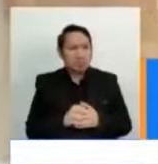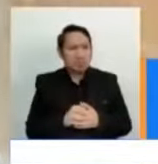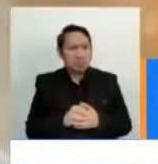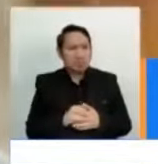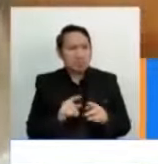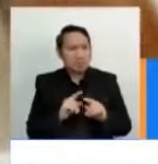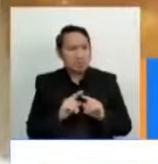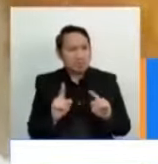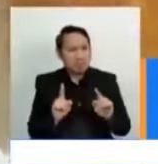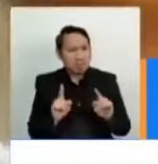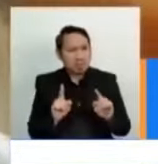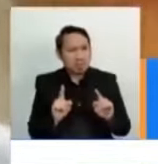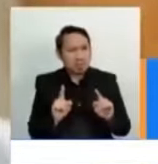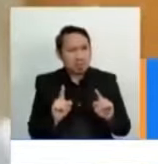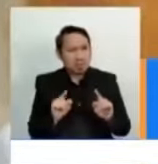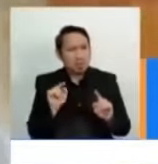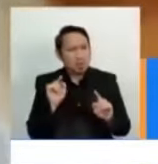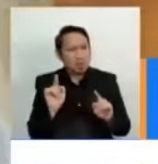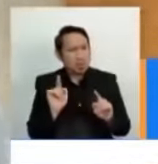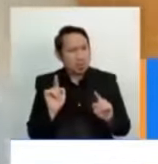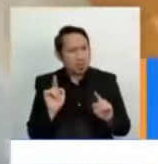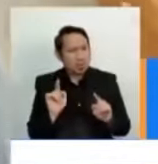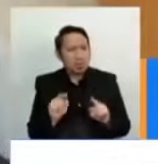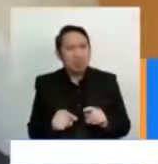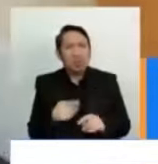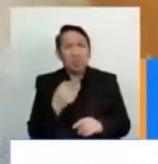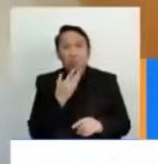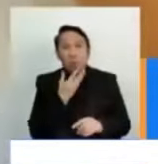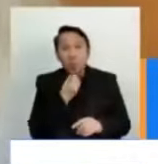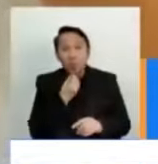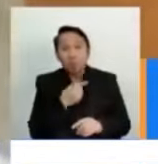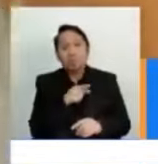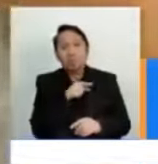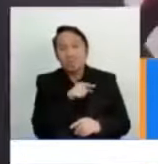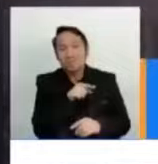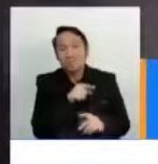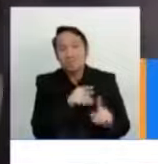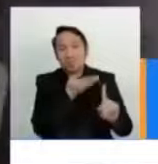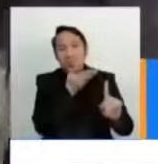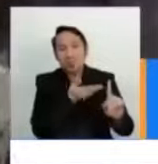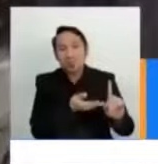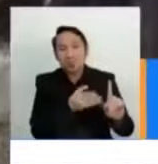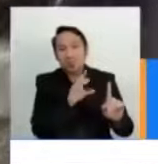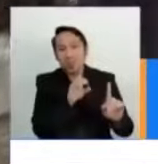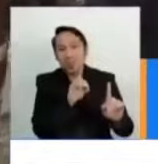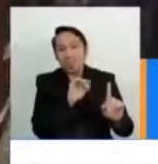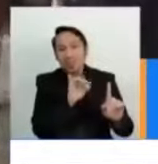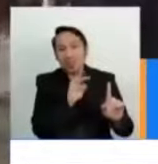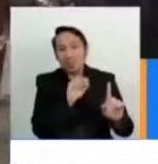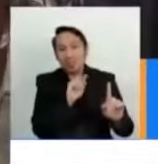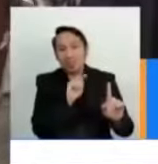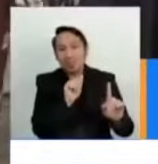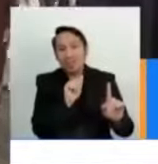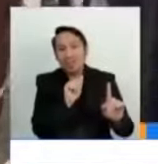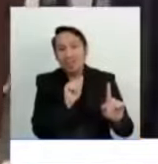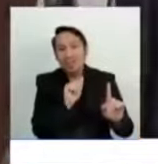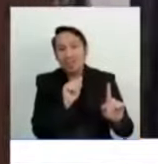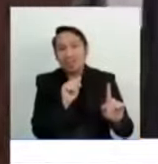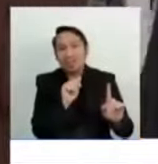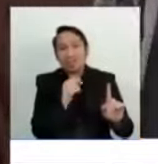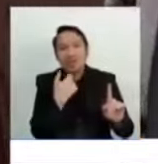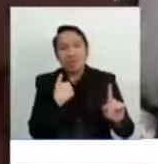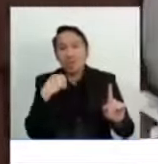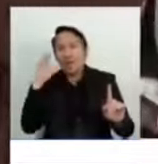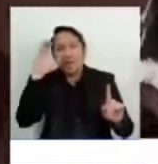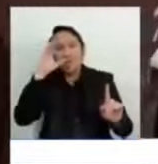talaga dito si Diwata mismo. Pero, sa dami ng tao dito, hindi ko alam, nasa na nga ba si Diwata? Ang daming pila,